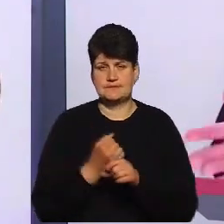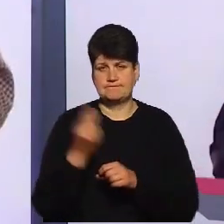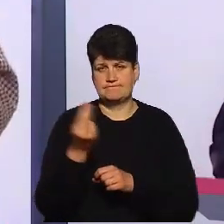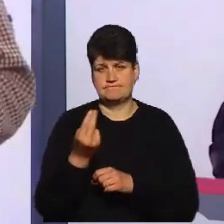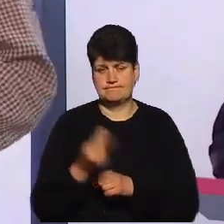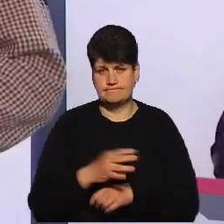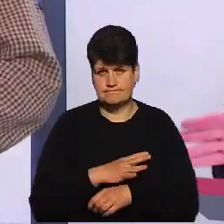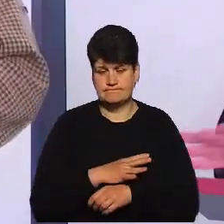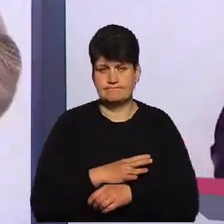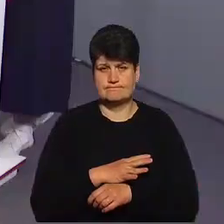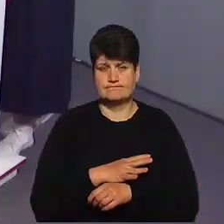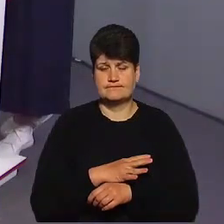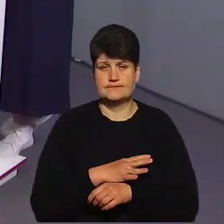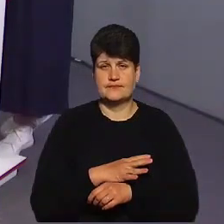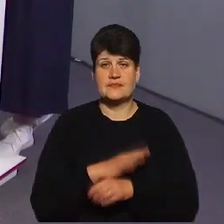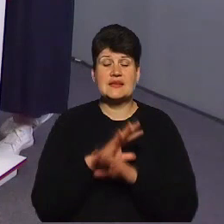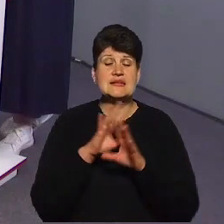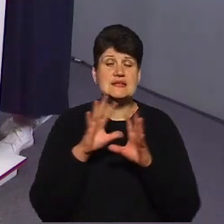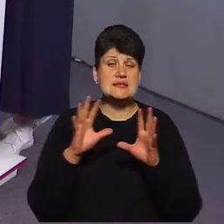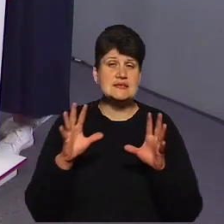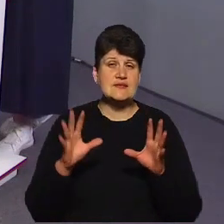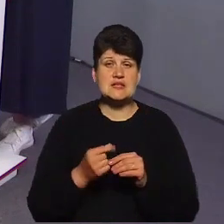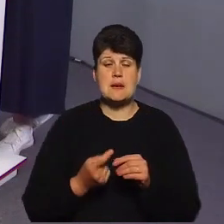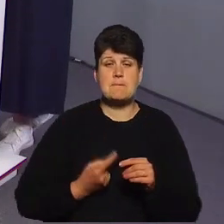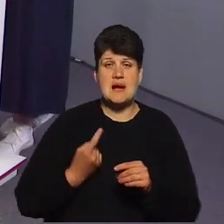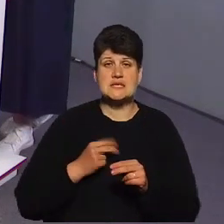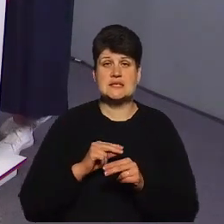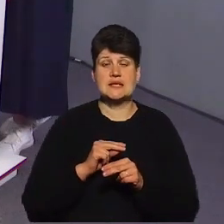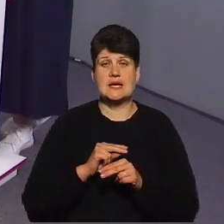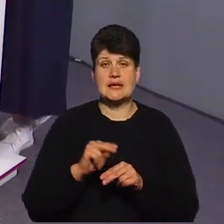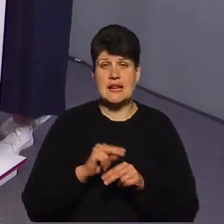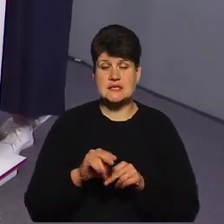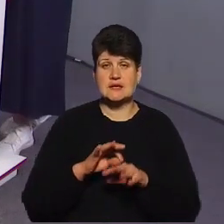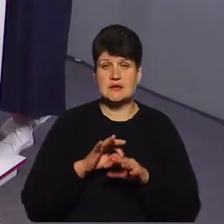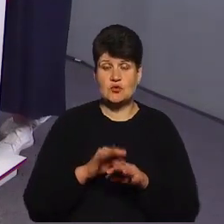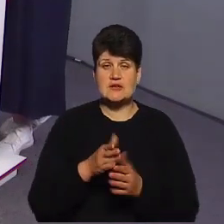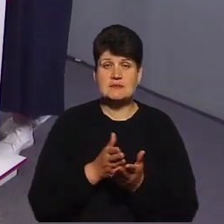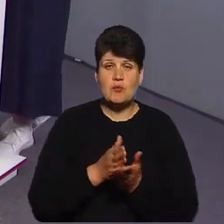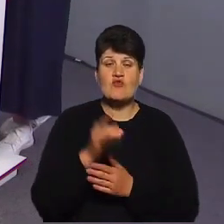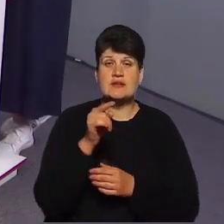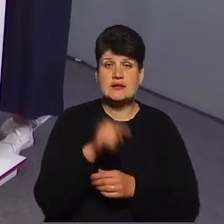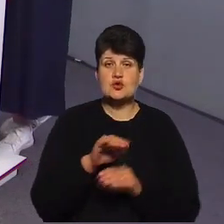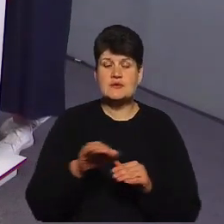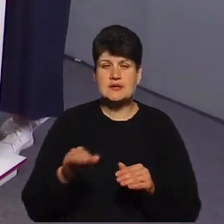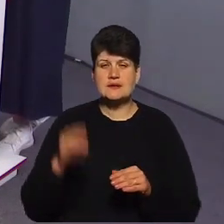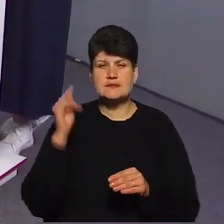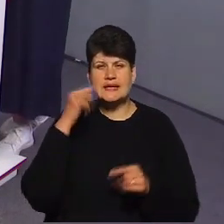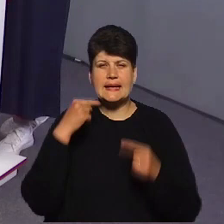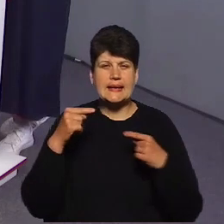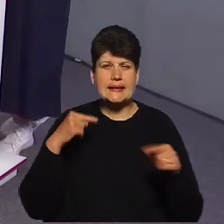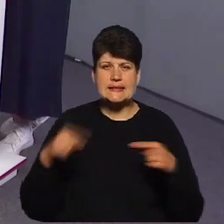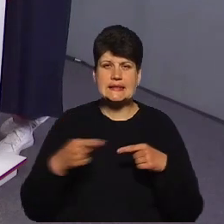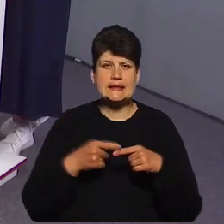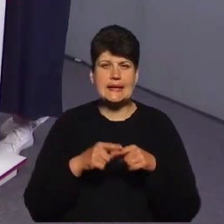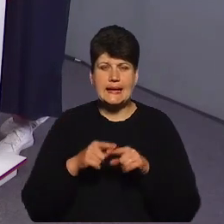так. Ці всі майстер-класи, які проводить пан Юрій, вони якби спрямовані на те, щоб діти освоювали різні техніки, так, і могли